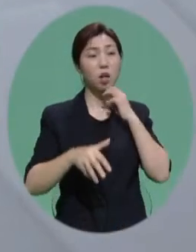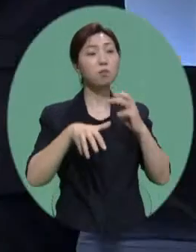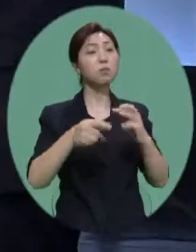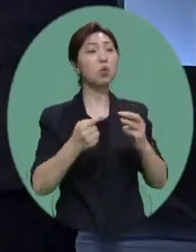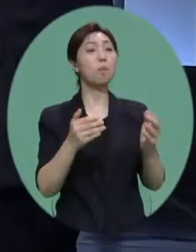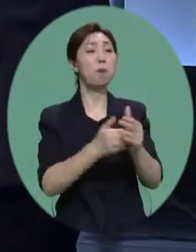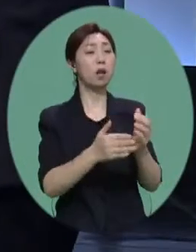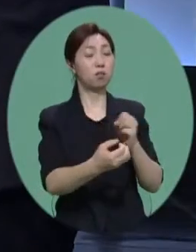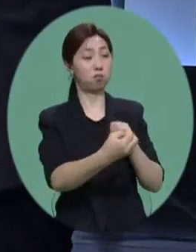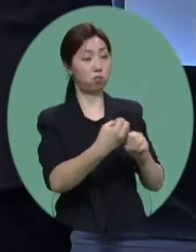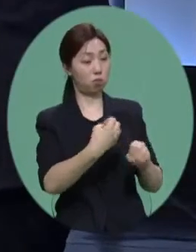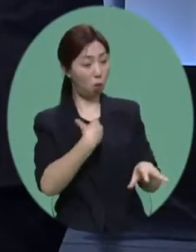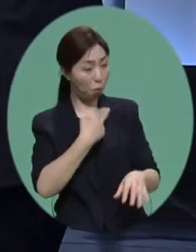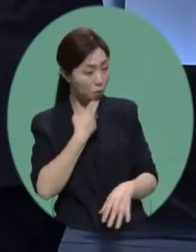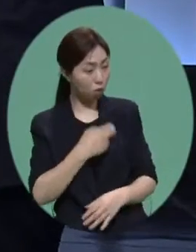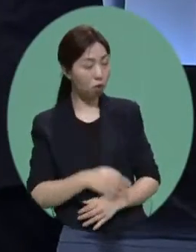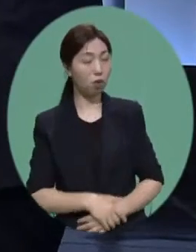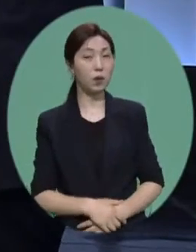하시네요